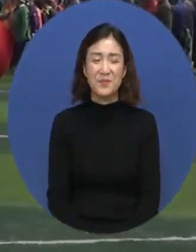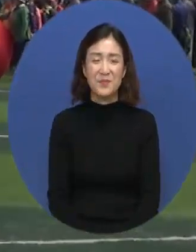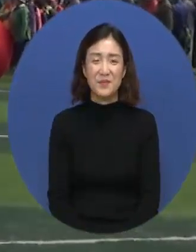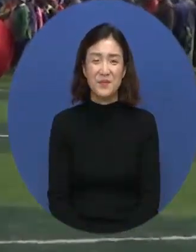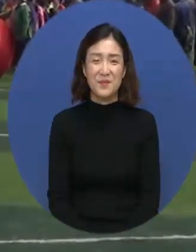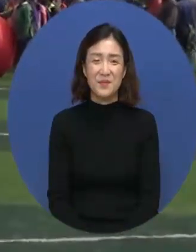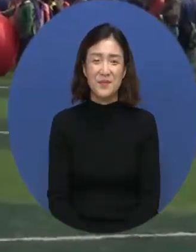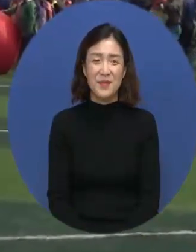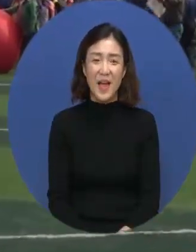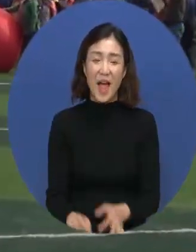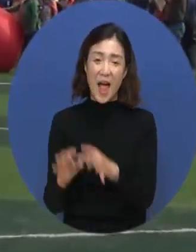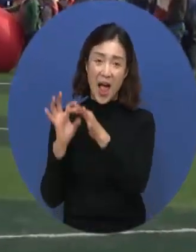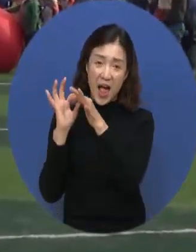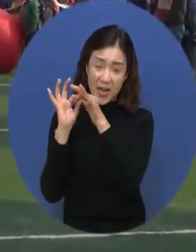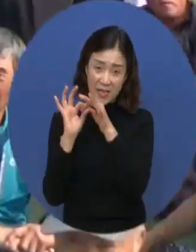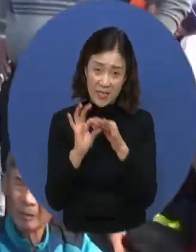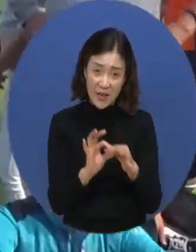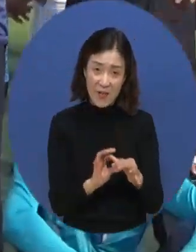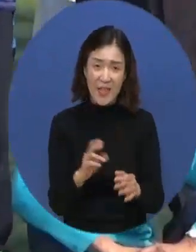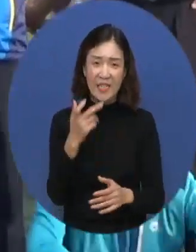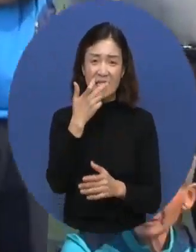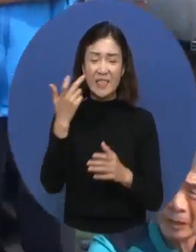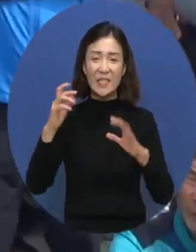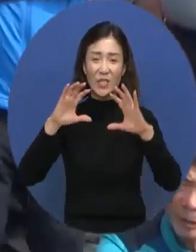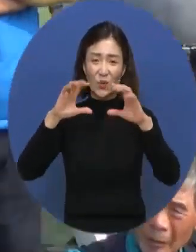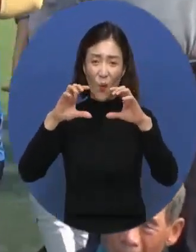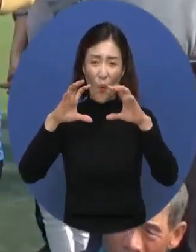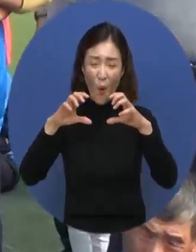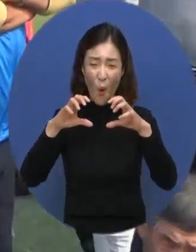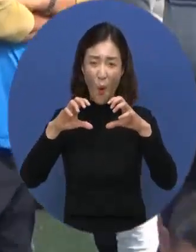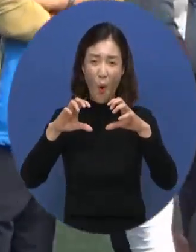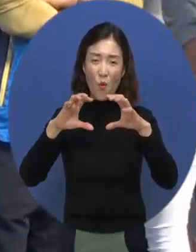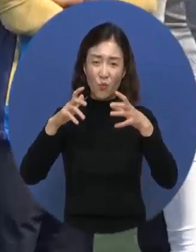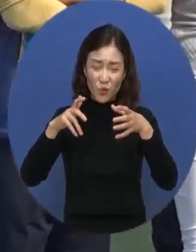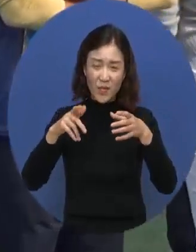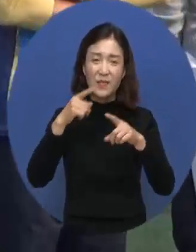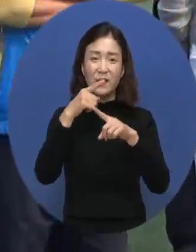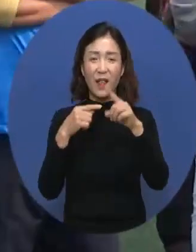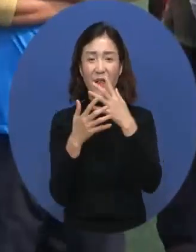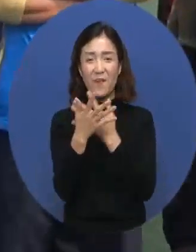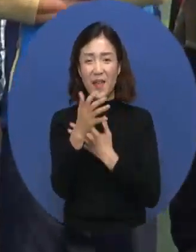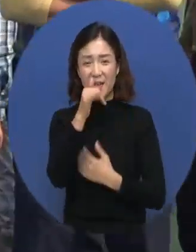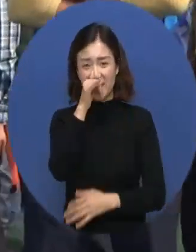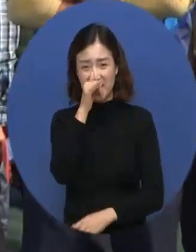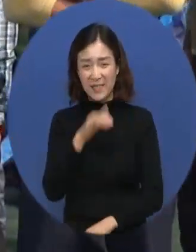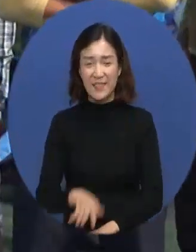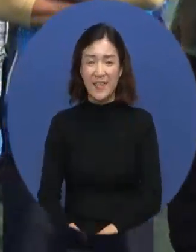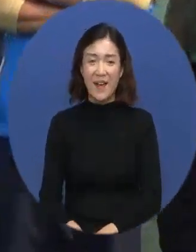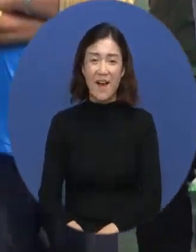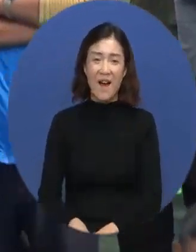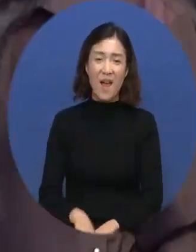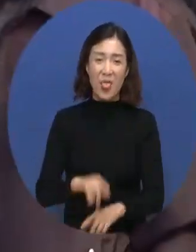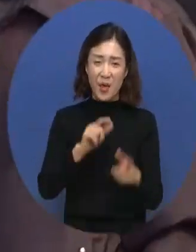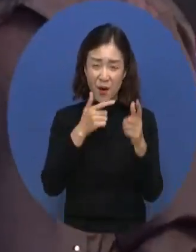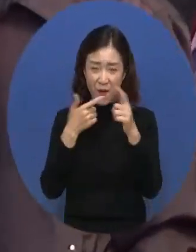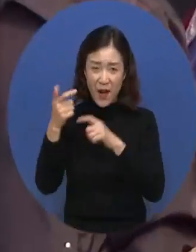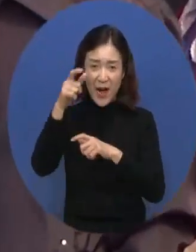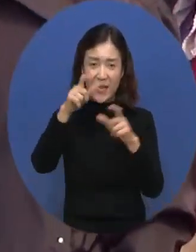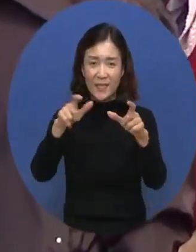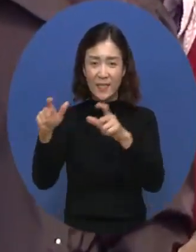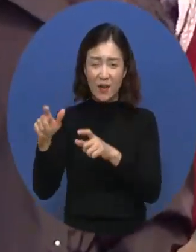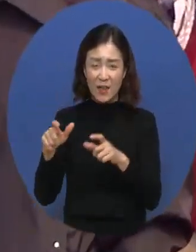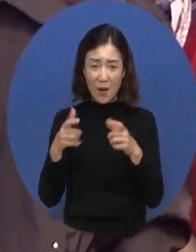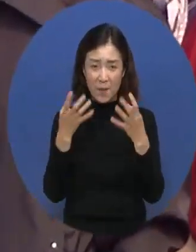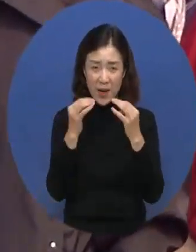이어서 지역대항 큰공 굴리기 대회가 준비되어 있었는데요. 양평 일대의 다양한 지역에서 많은